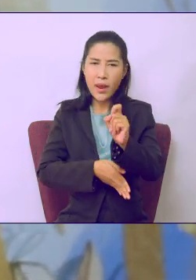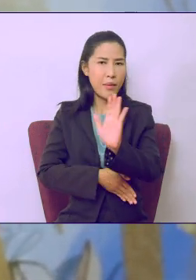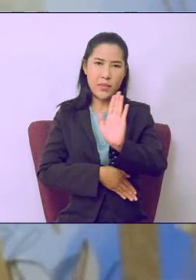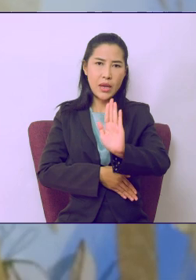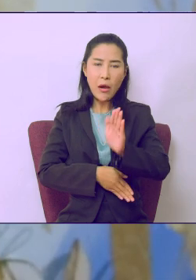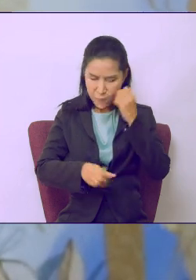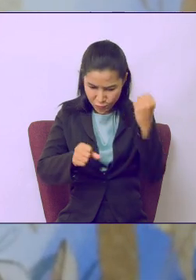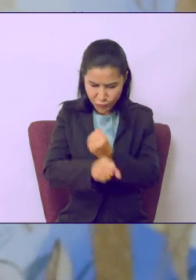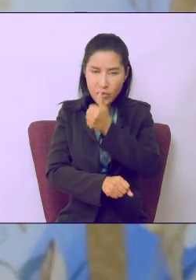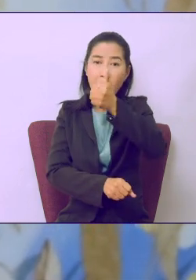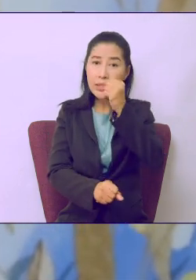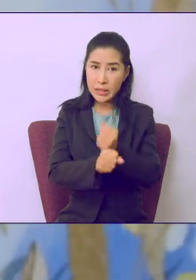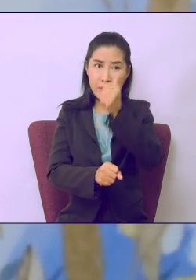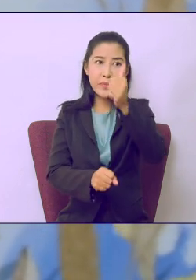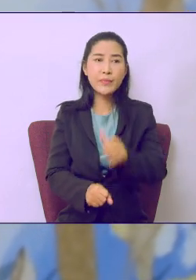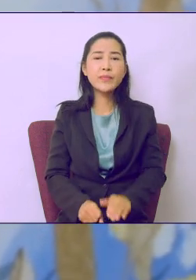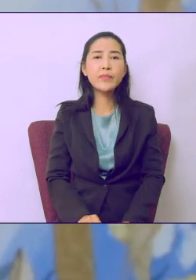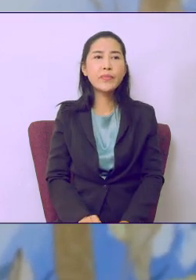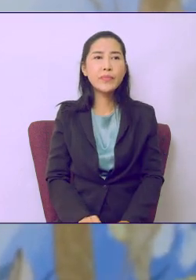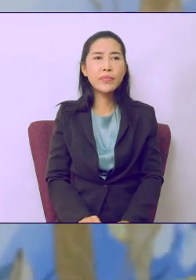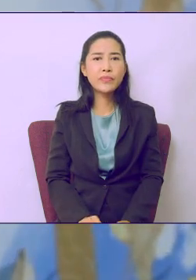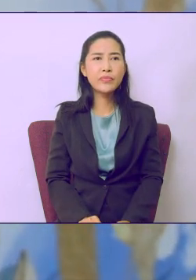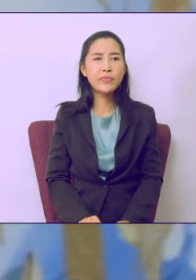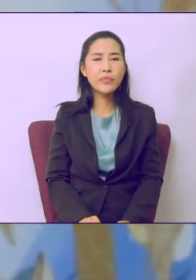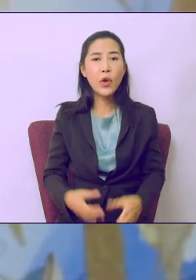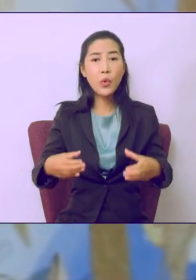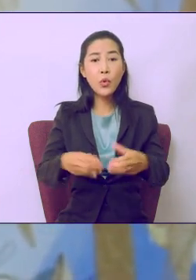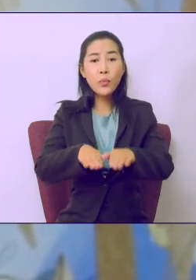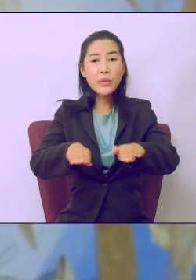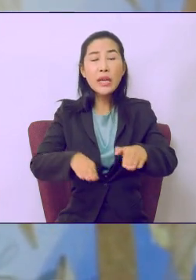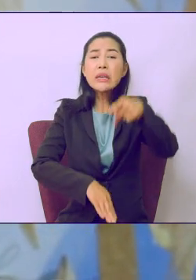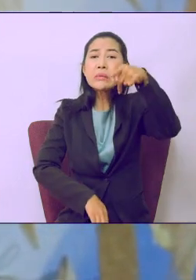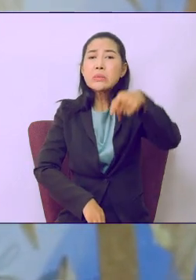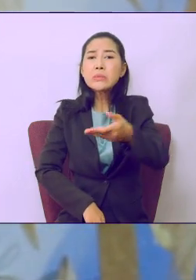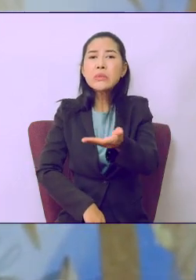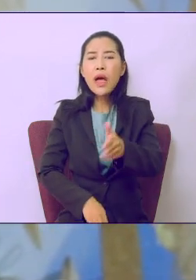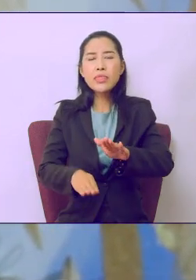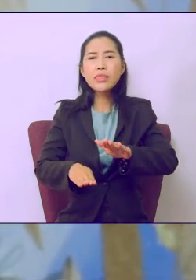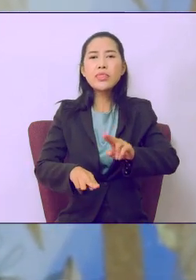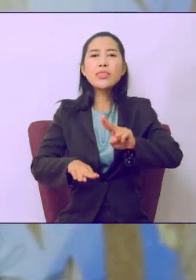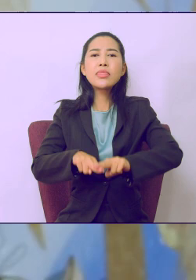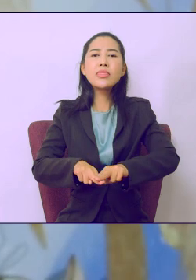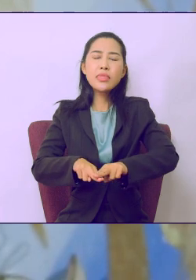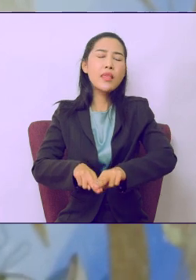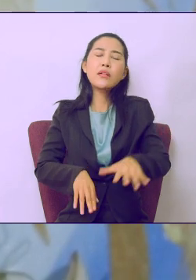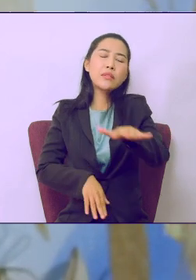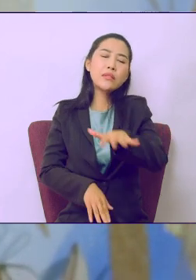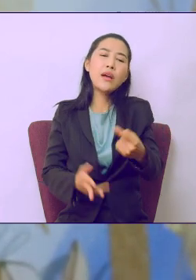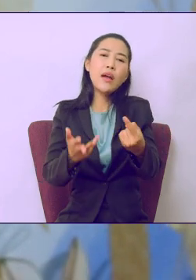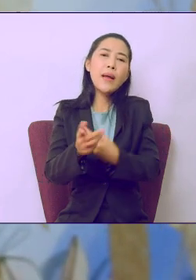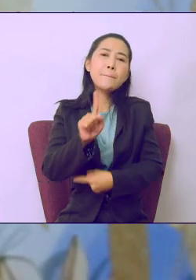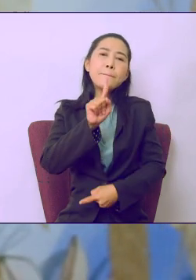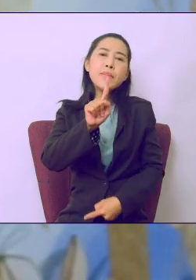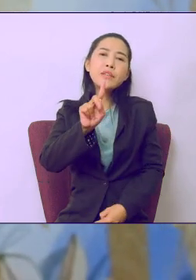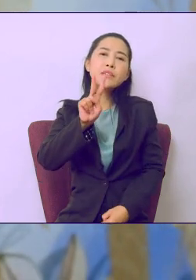บางทีอ่ะผมให้น้องทำนี่ครับแค่นี้เองง่ายๆเลยนะกลุ่มเด็กพิเศษนะผมให้นั่งเฉยๆแล้วนับ 1-20ด้วยกันดัง